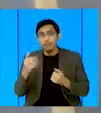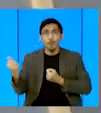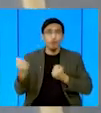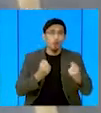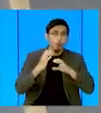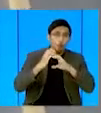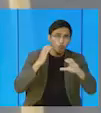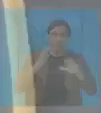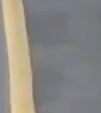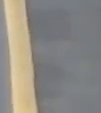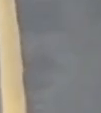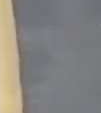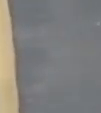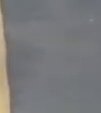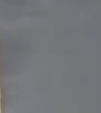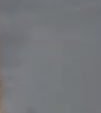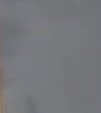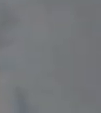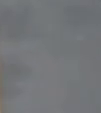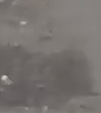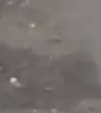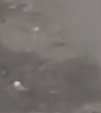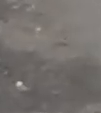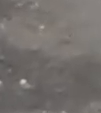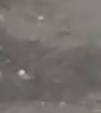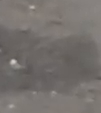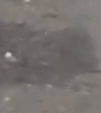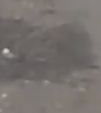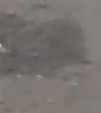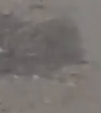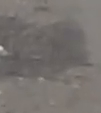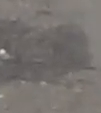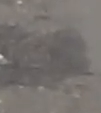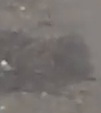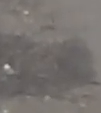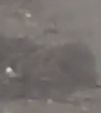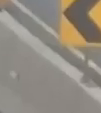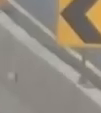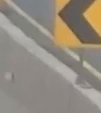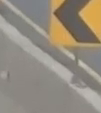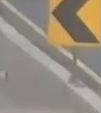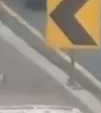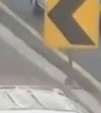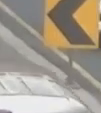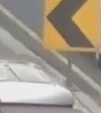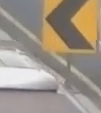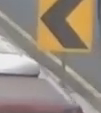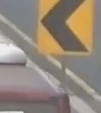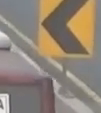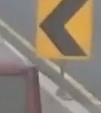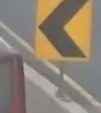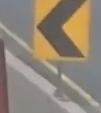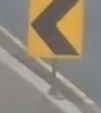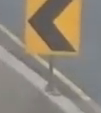seperti bus dan juga truk pengangkut barang yang membuat arus lalu lintas menjadi lebih padat. Peningkatan volume kendaraan disebabkan warga yang